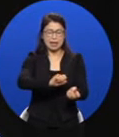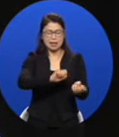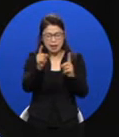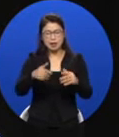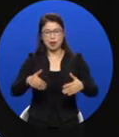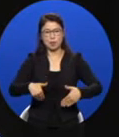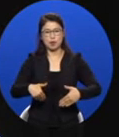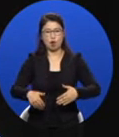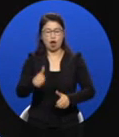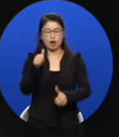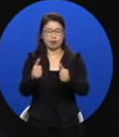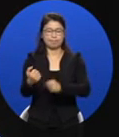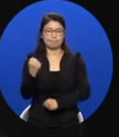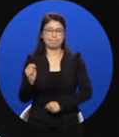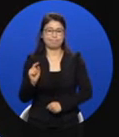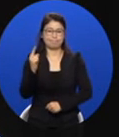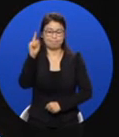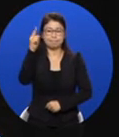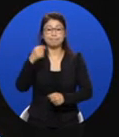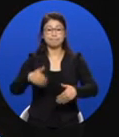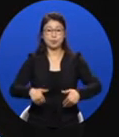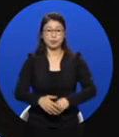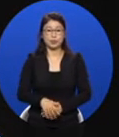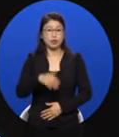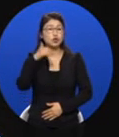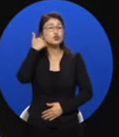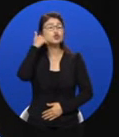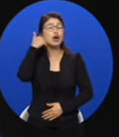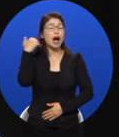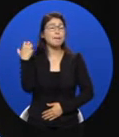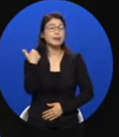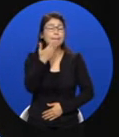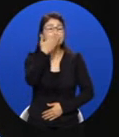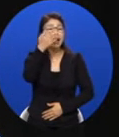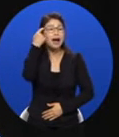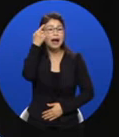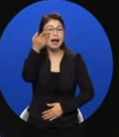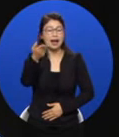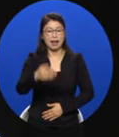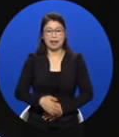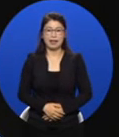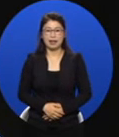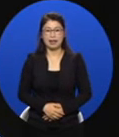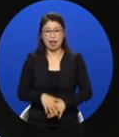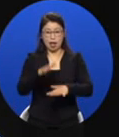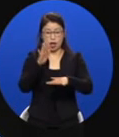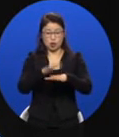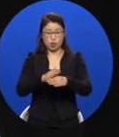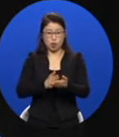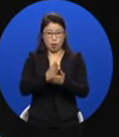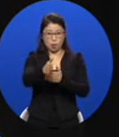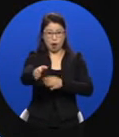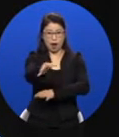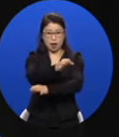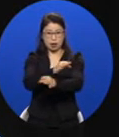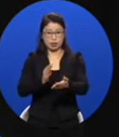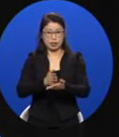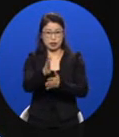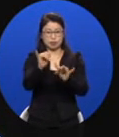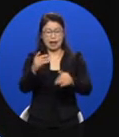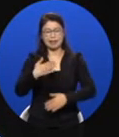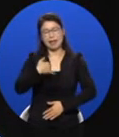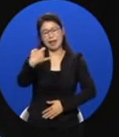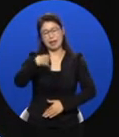됩니다. 경쟁력을 강화시켜야 됩니다. 누가 맡아서 할 겁니까? 역시 농업과 경제 전문가인